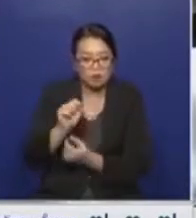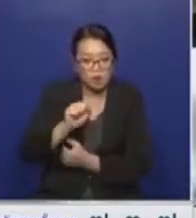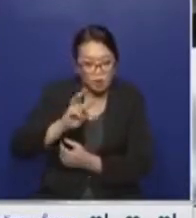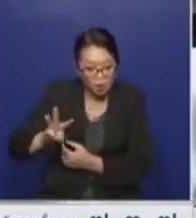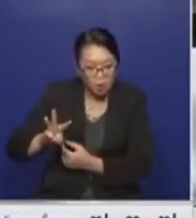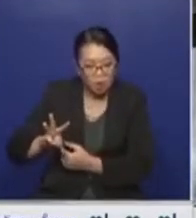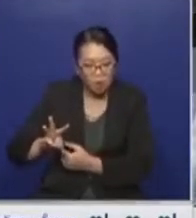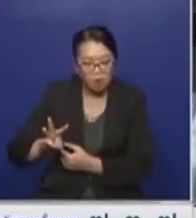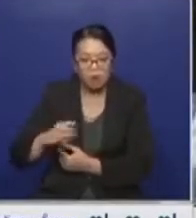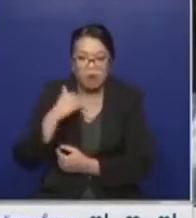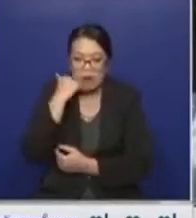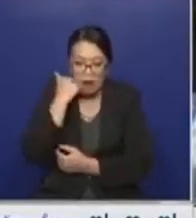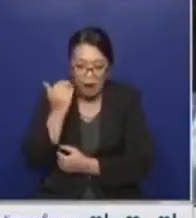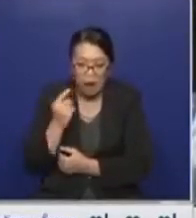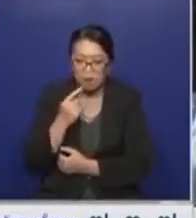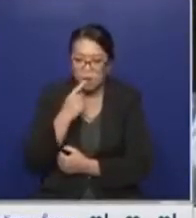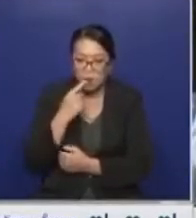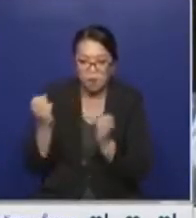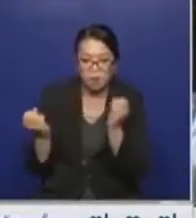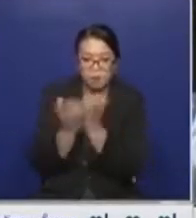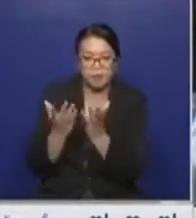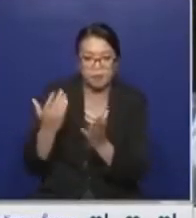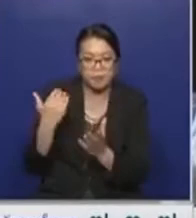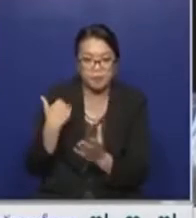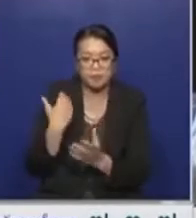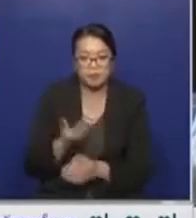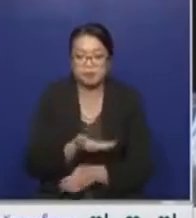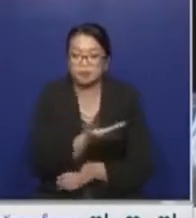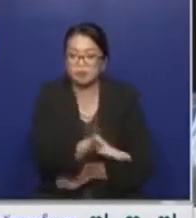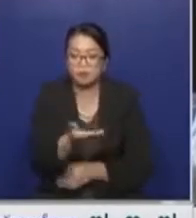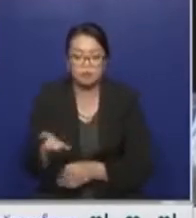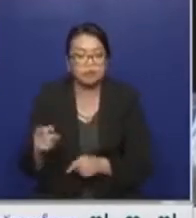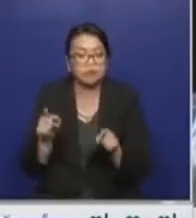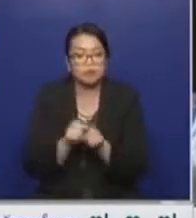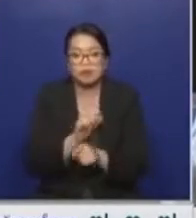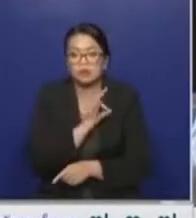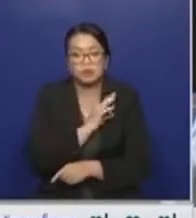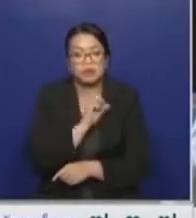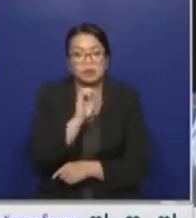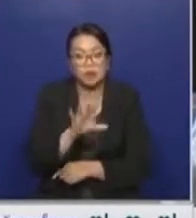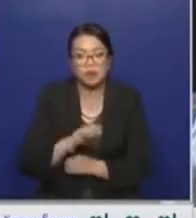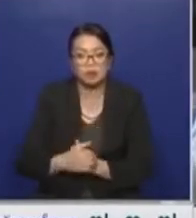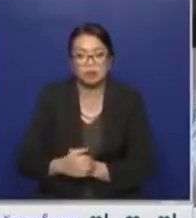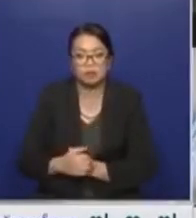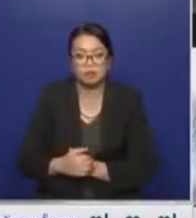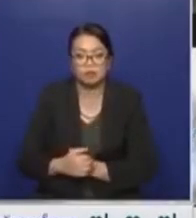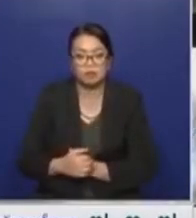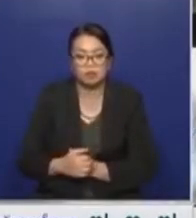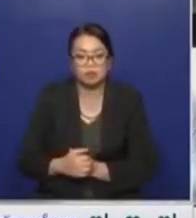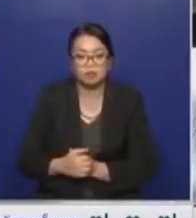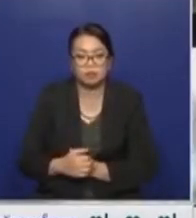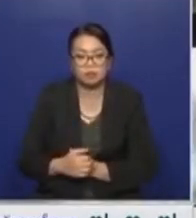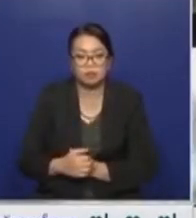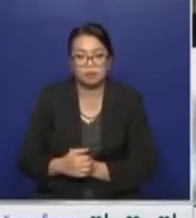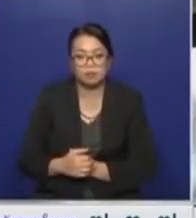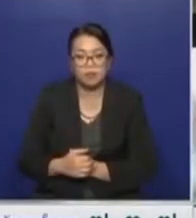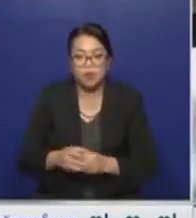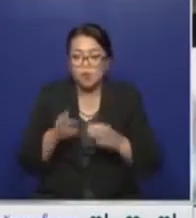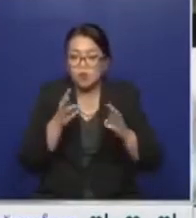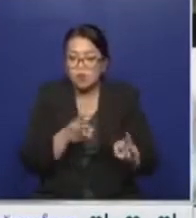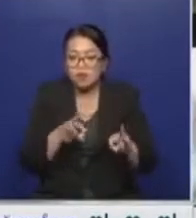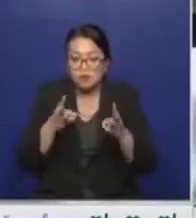าย ครับ มิฉะนั้นแล้วอย่างที่ท่านสมาชิกท่านพูดนะครับท่านกำลังสร้างวิธี